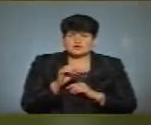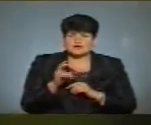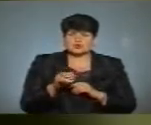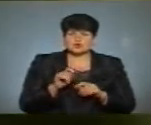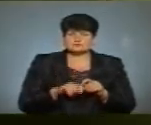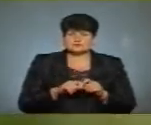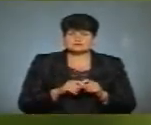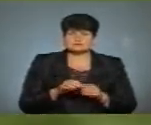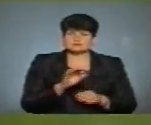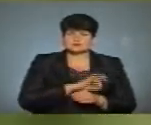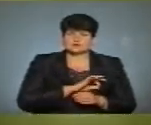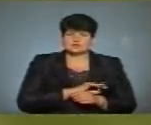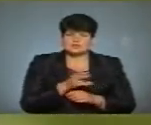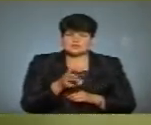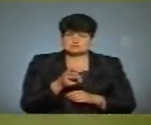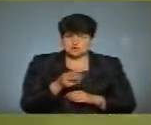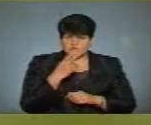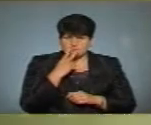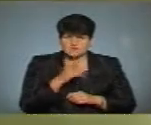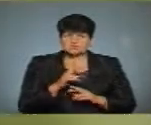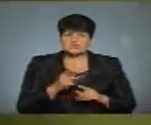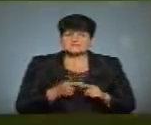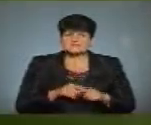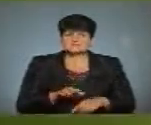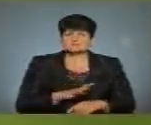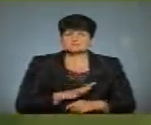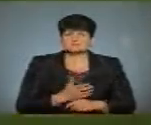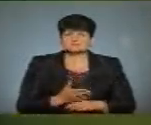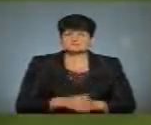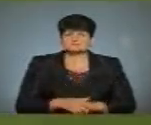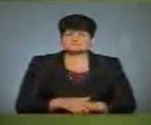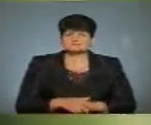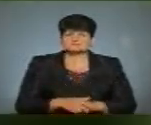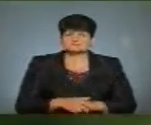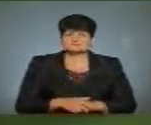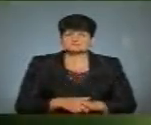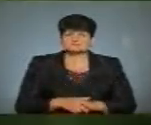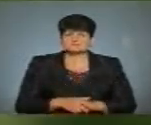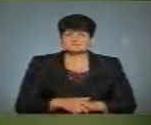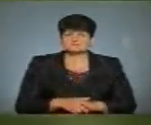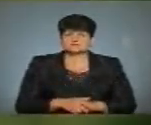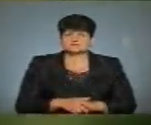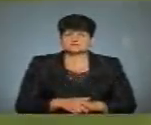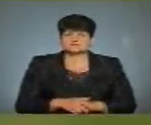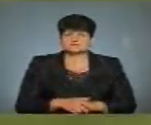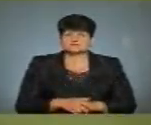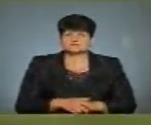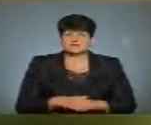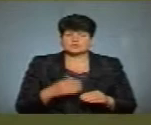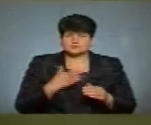застосували зброю. На цих кадрах ви бачите, як це відбувалося. Не від'їдуть. Поліція виступає, не